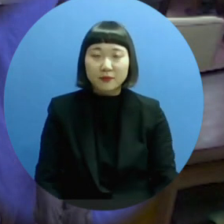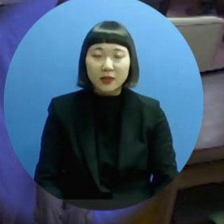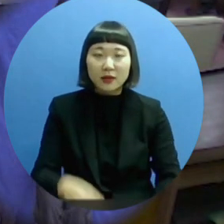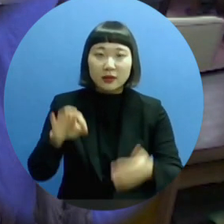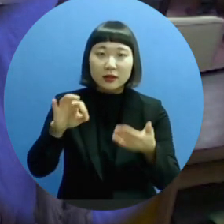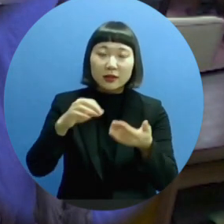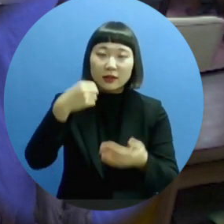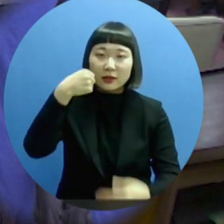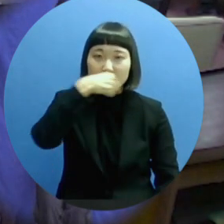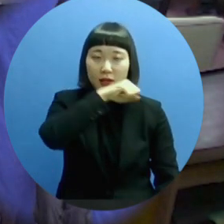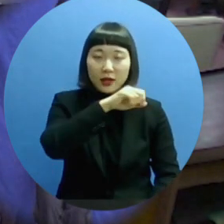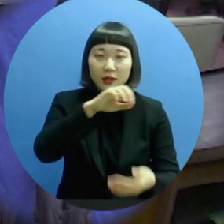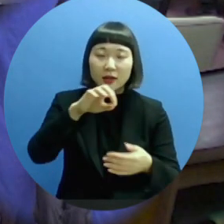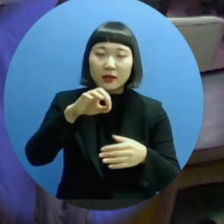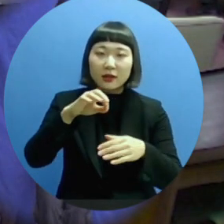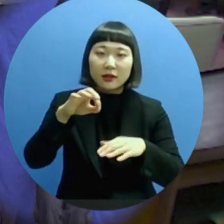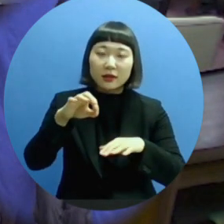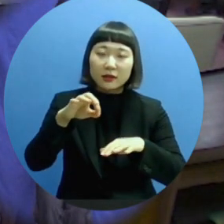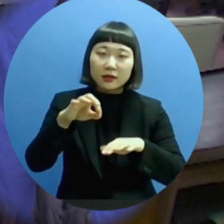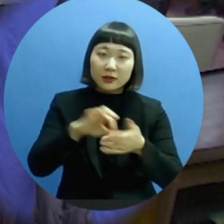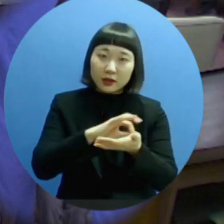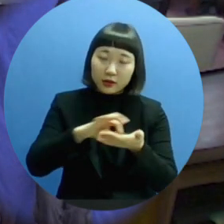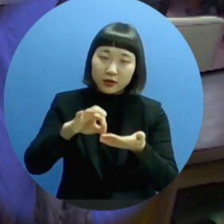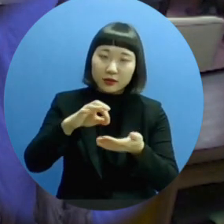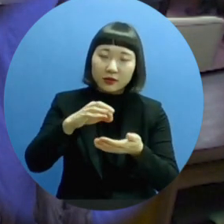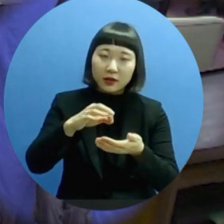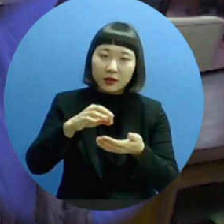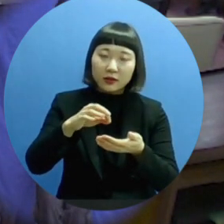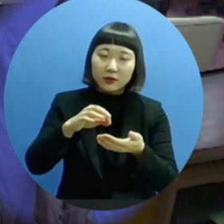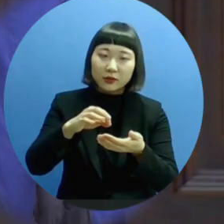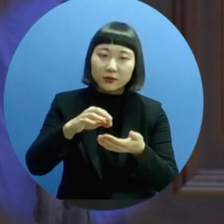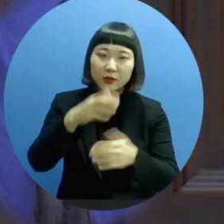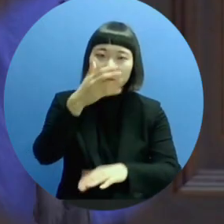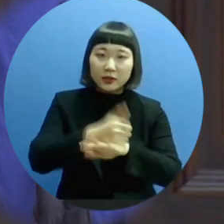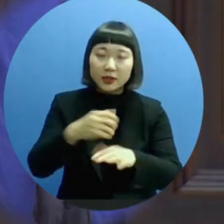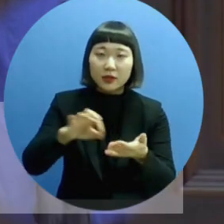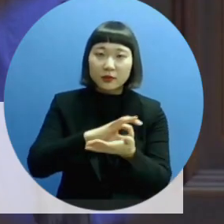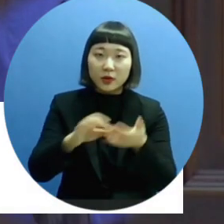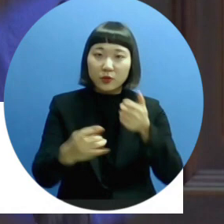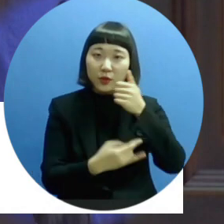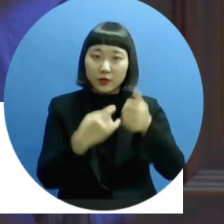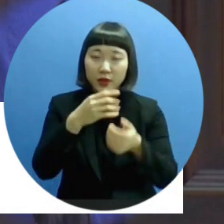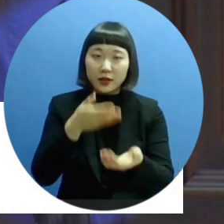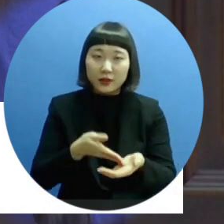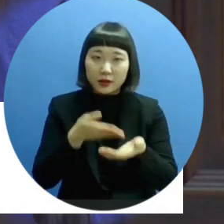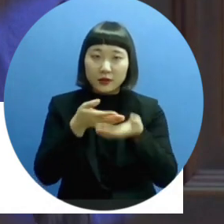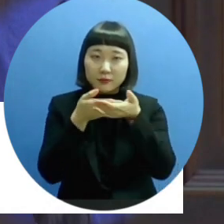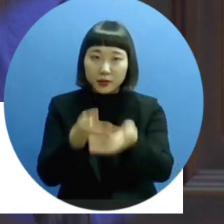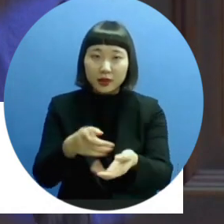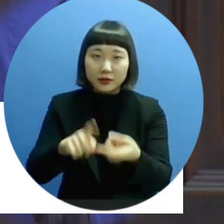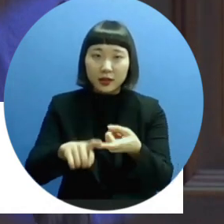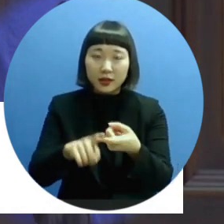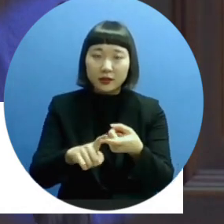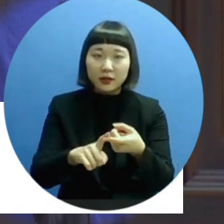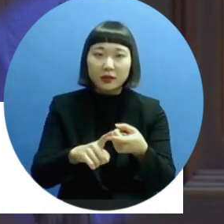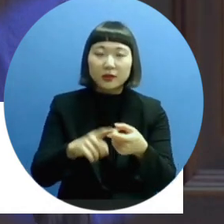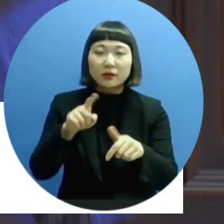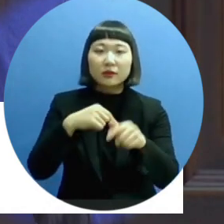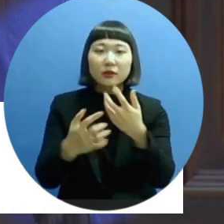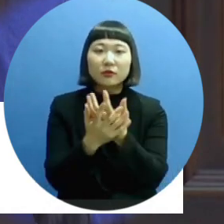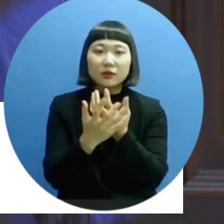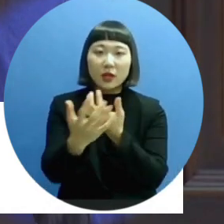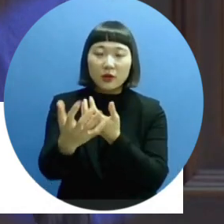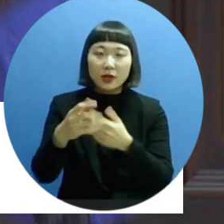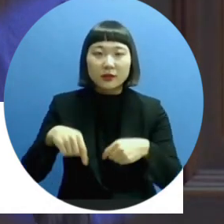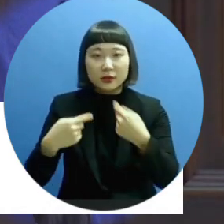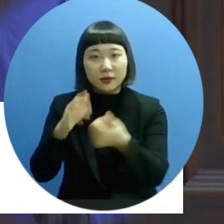일부를 원안 복구하는 내용이 담긴 수정안을 제출했고, 전국대회 참가 지원 4천만 원에서 1천만